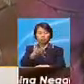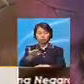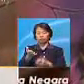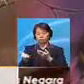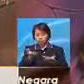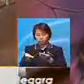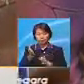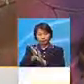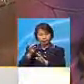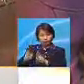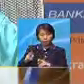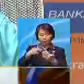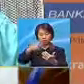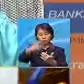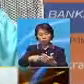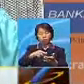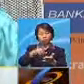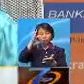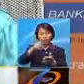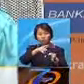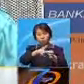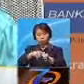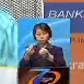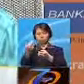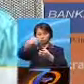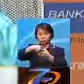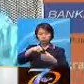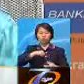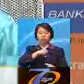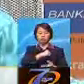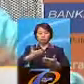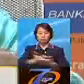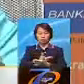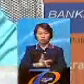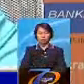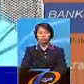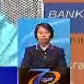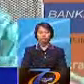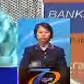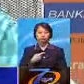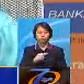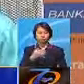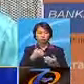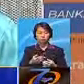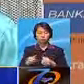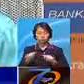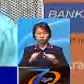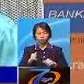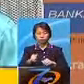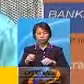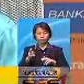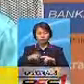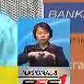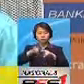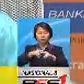perkhidmatannya program itu juga dijangka menarik penyertaan ahli baru We want incre the cross selling activi What